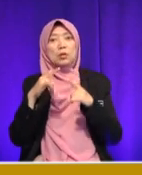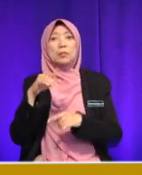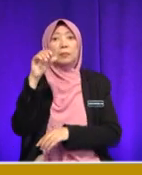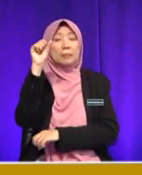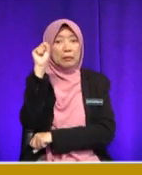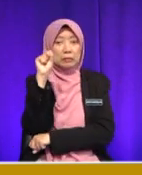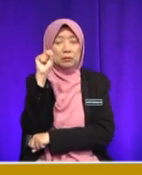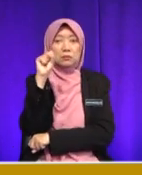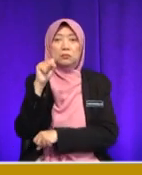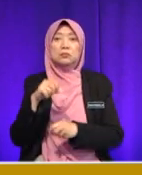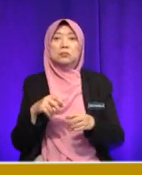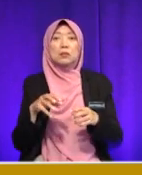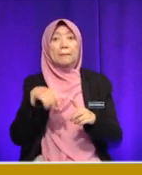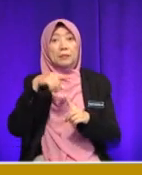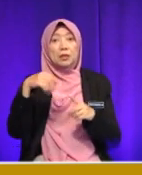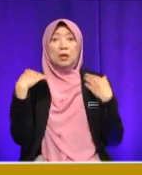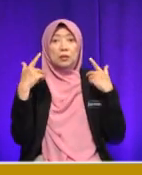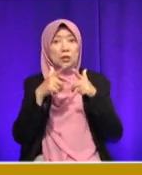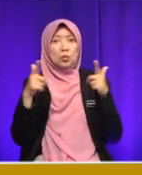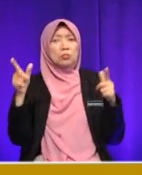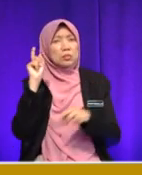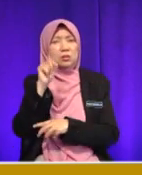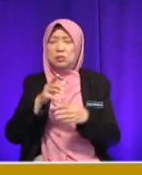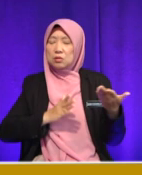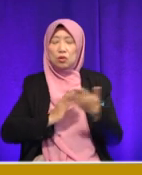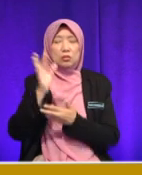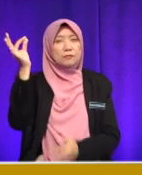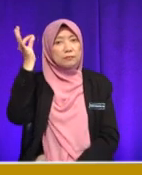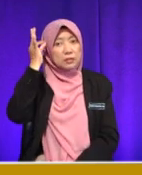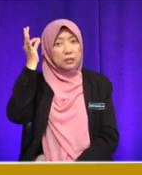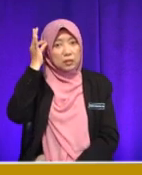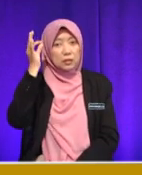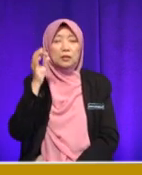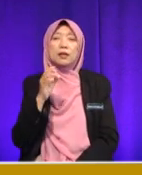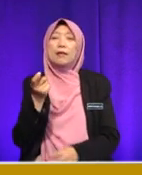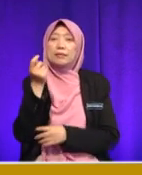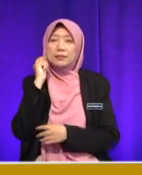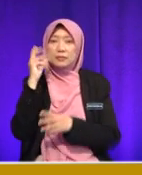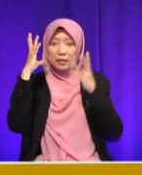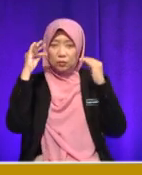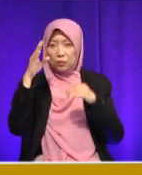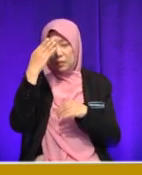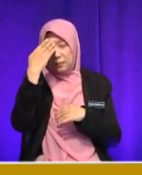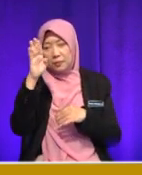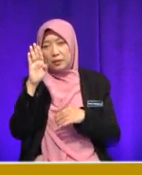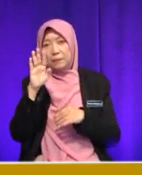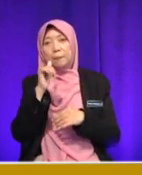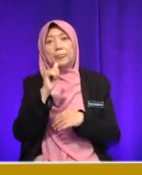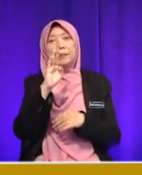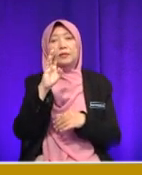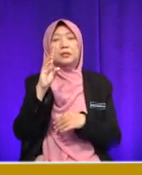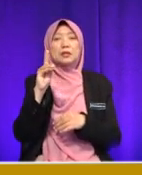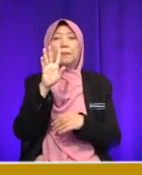di sana. Hmm. Bila ada perkataan luas, terus fikir rumus yang cikgu berikan tadi. Okey. A B C D adalah